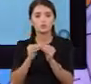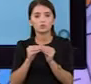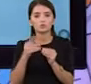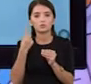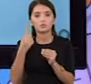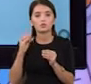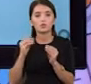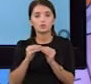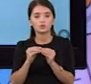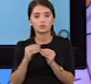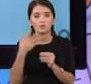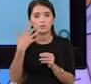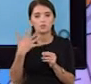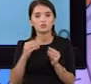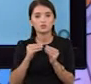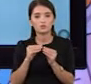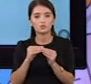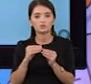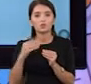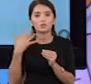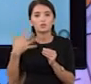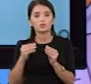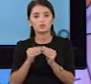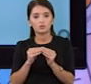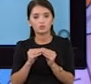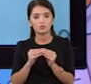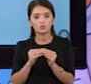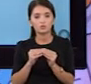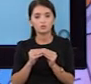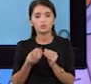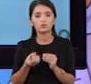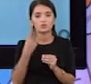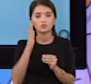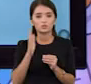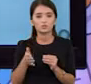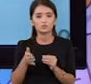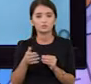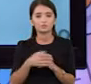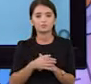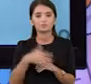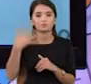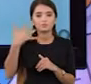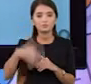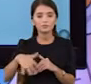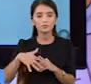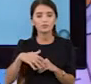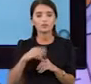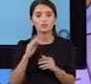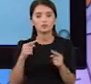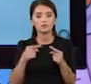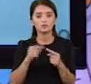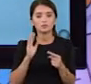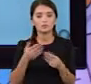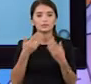o'nlik va 1 o'nlik 5 o'nlik, 5 o'nligimiz esa Nechi soniga teng? 50 soniga